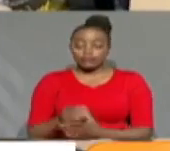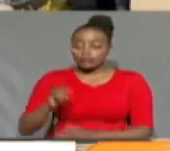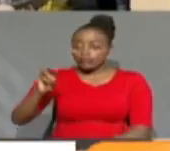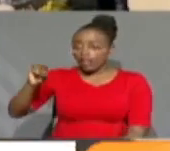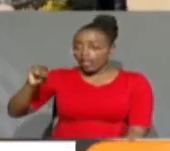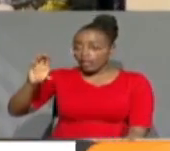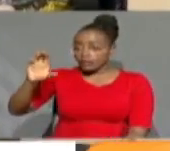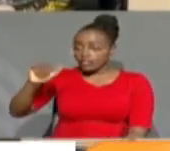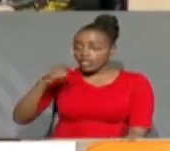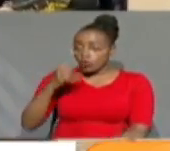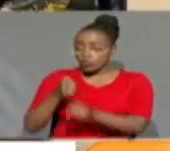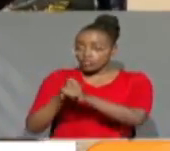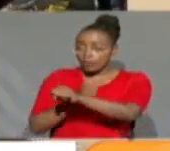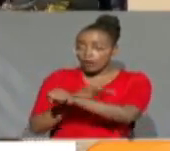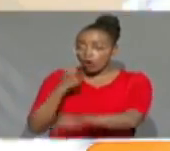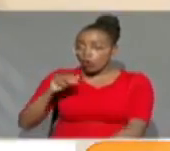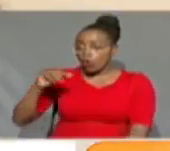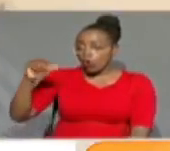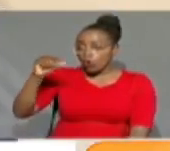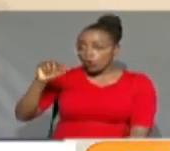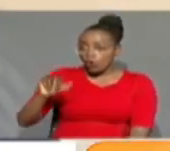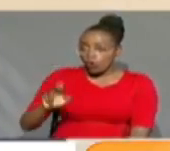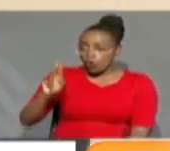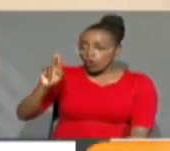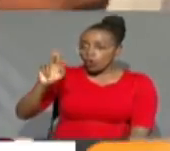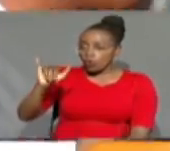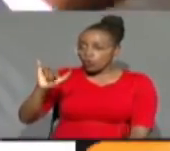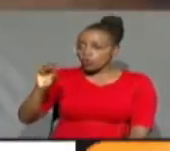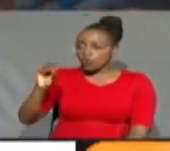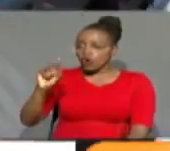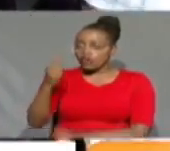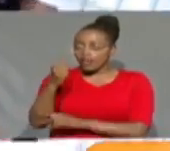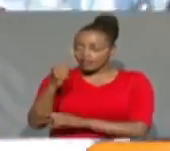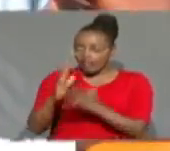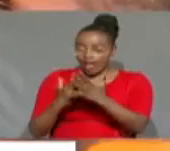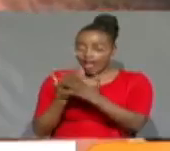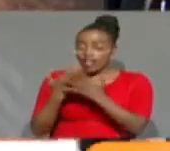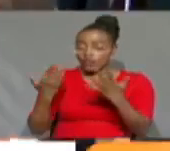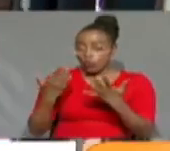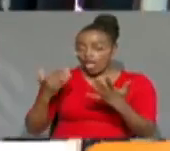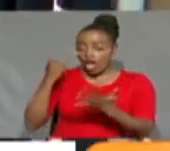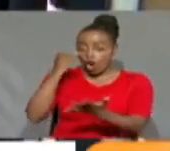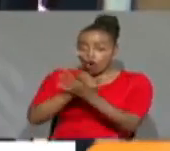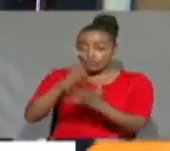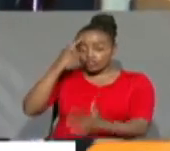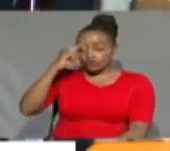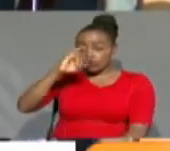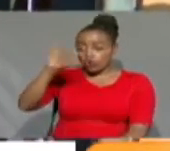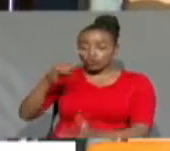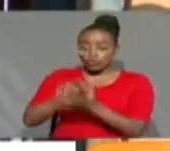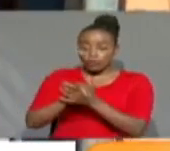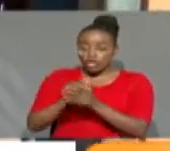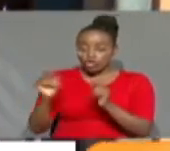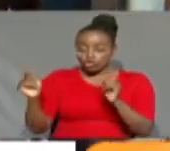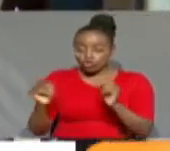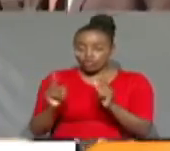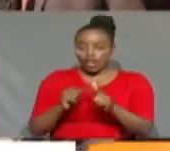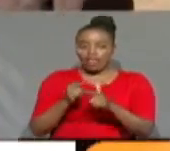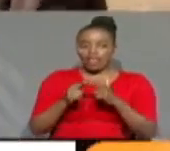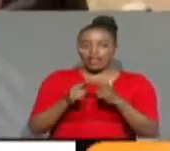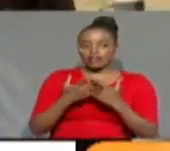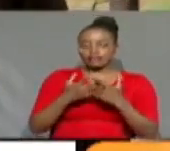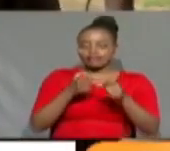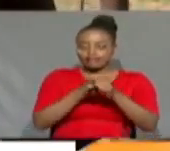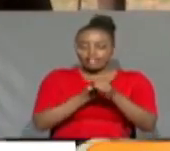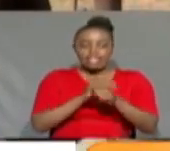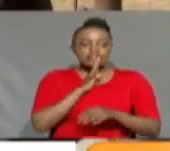Wakilishi wadi wanaomuunga mkono Abdi Guyo walitangulia kufika makao makuu ya Jubilee. Muda mfupi baadaye wakilishi wa